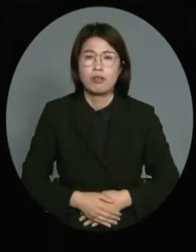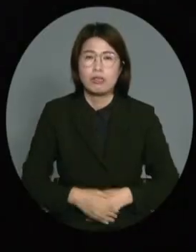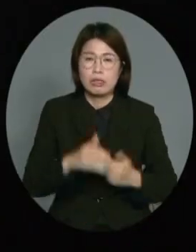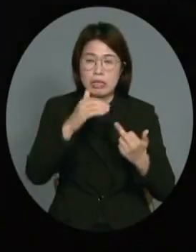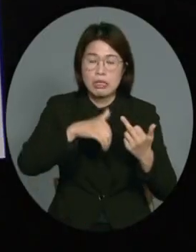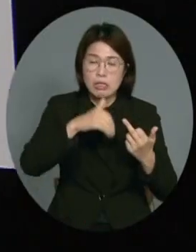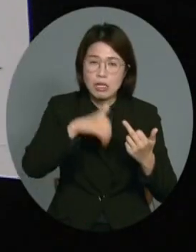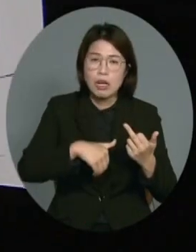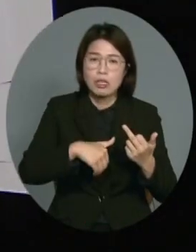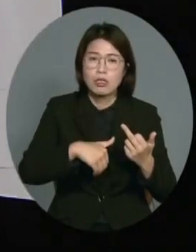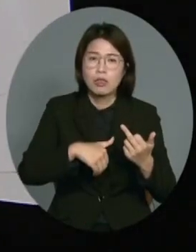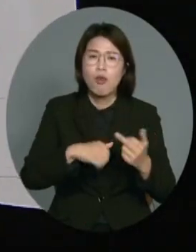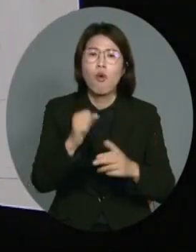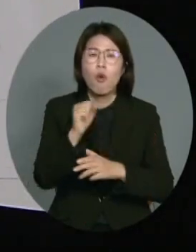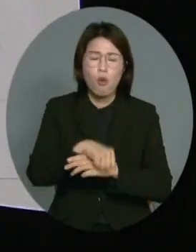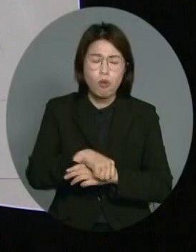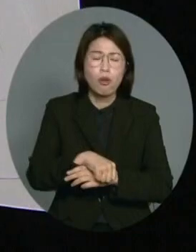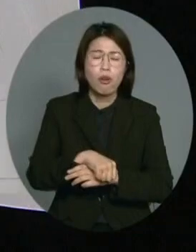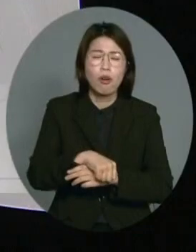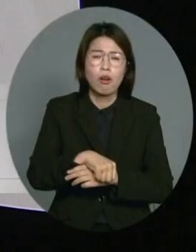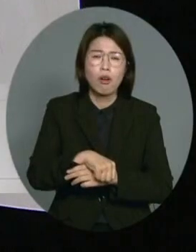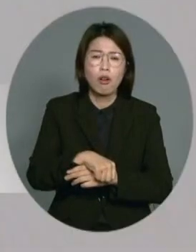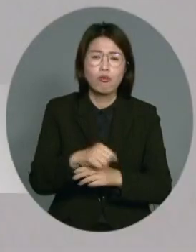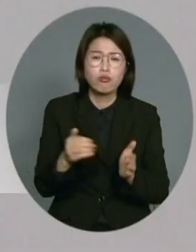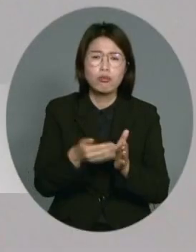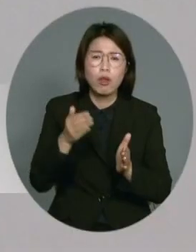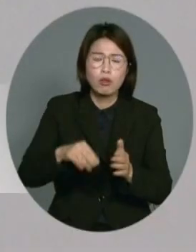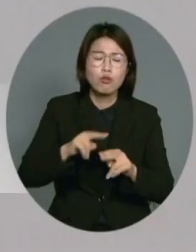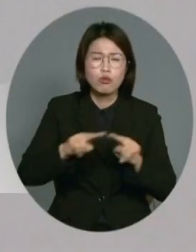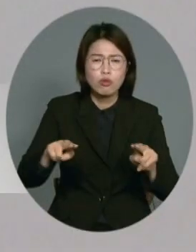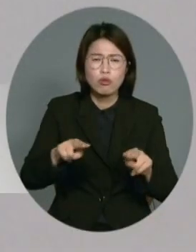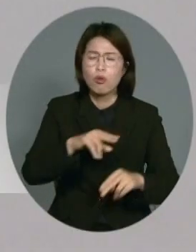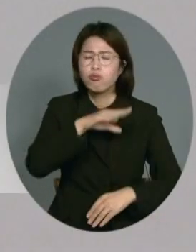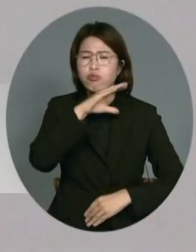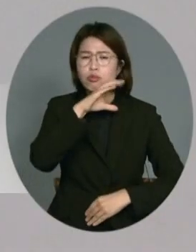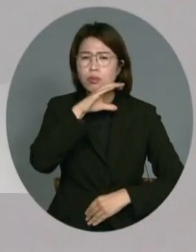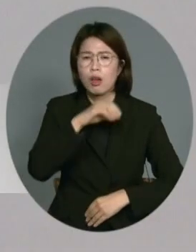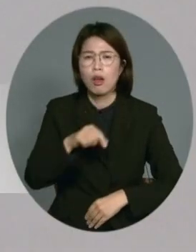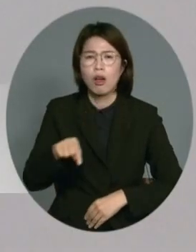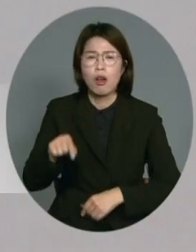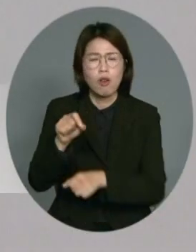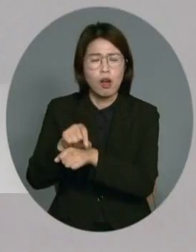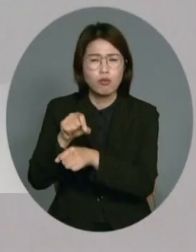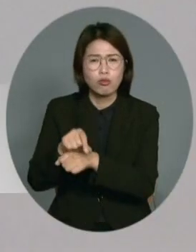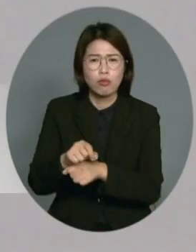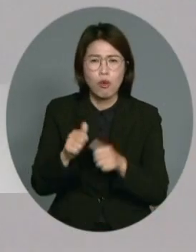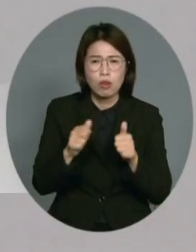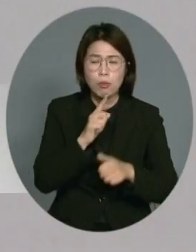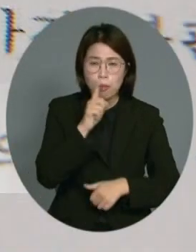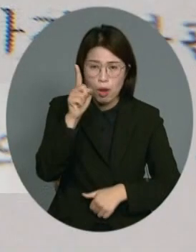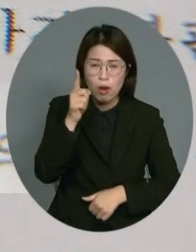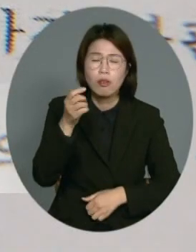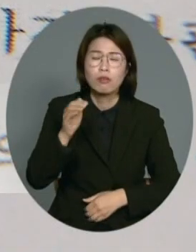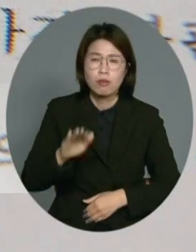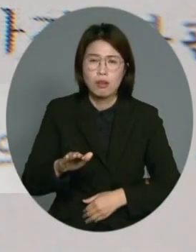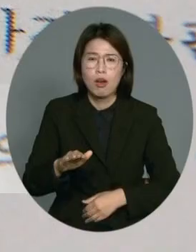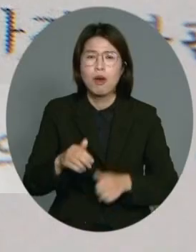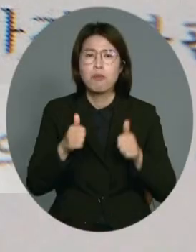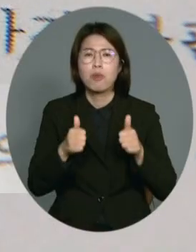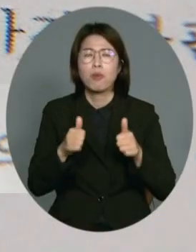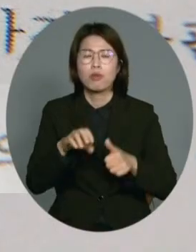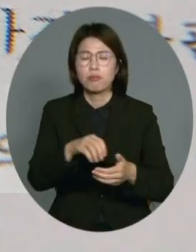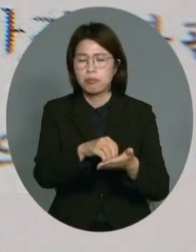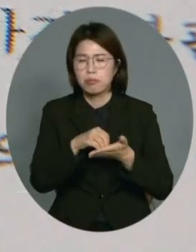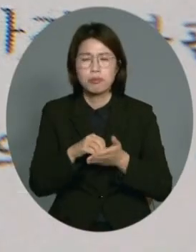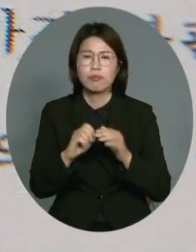채석장 측은 한 번 나온 허가를 취소한 건 부당하다며 국일인 관리소를 상대로 행정소송을 제기했지만 법원은